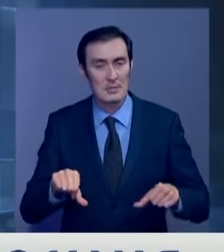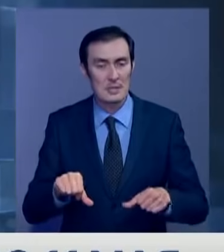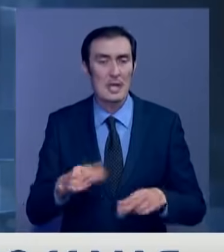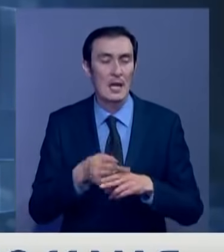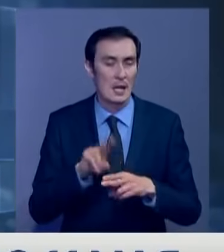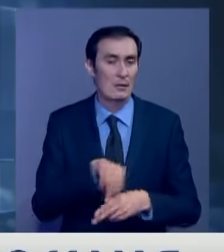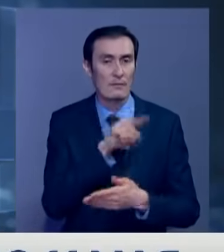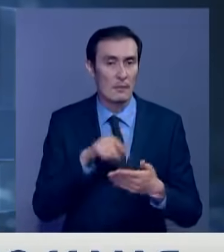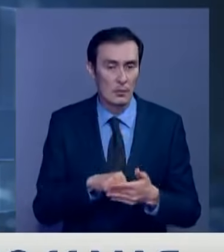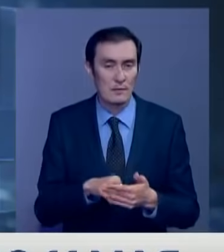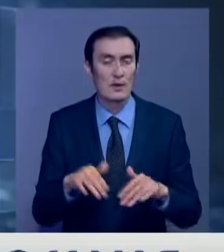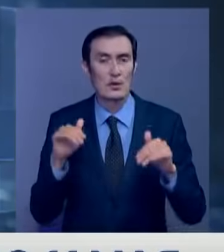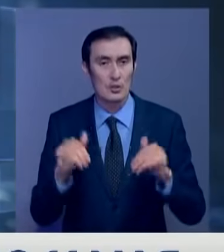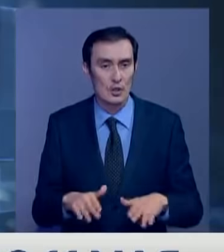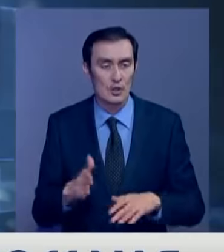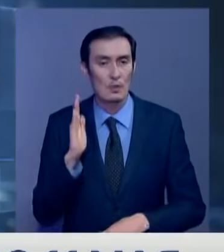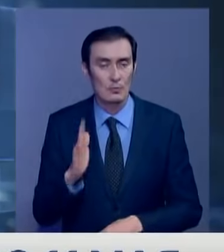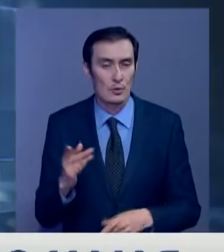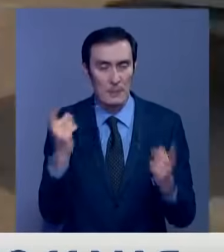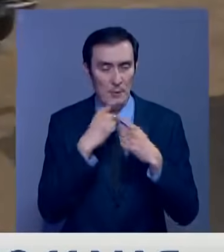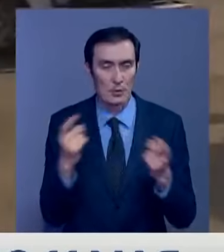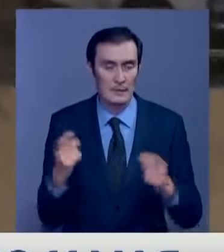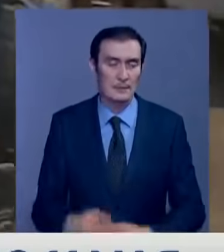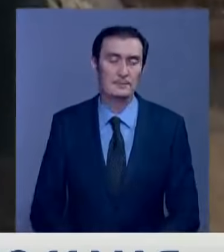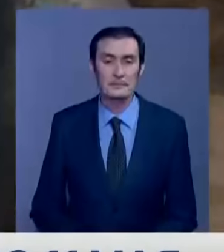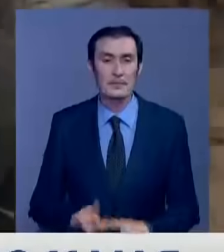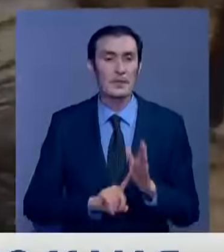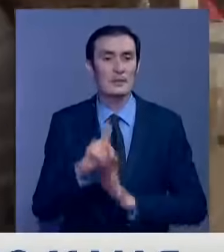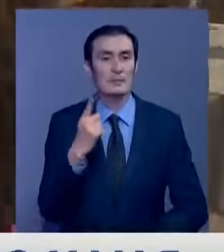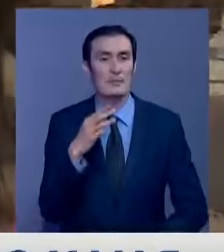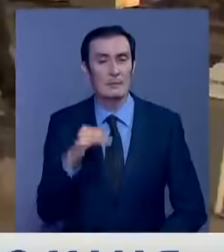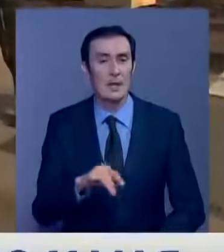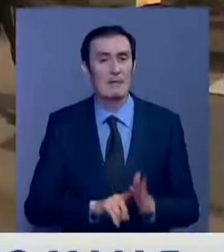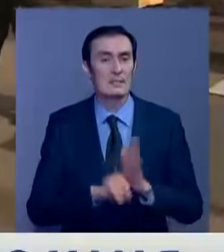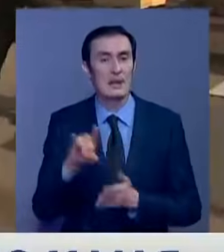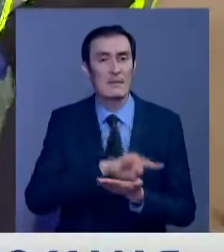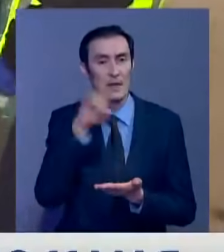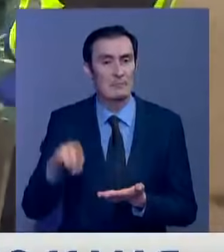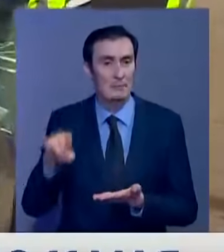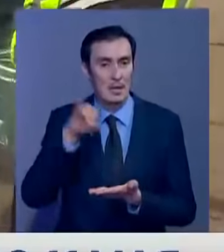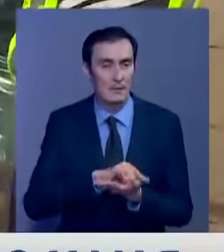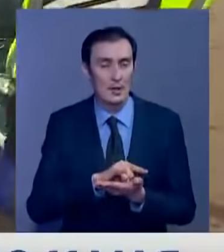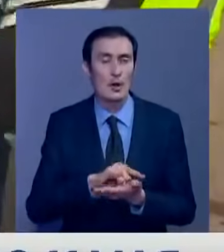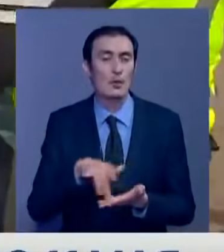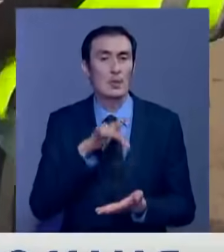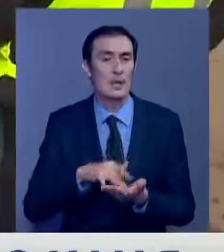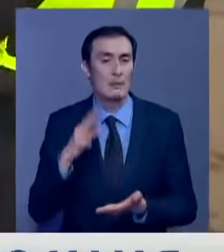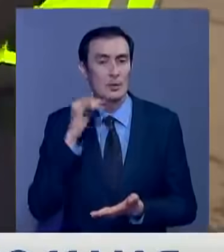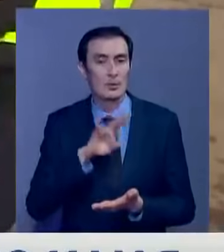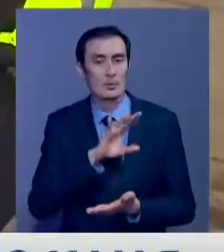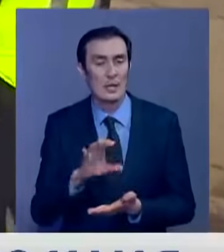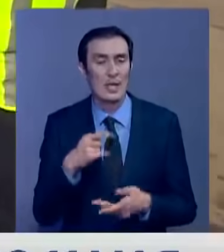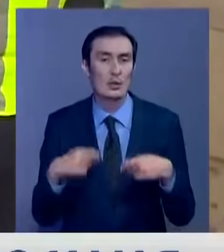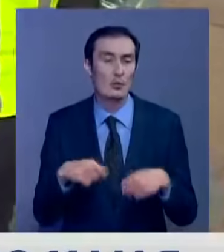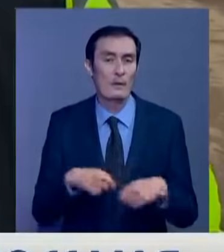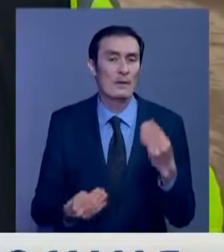рассмотрела этот вопрос, решение будет обнародовано. С 1 мая возобновят авиарейсы между столицей и Алматы. А вот